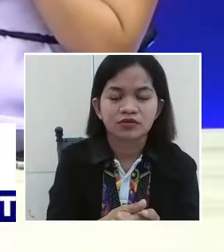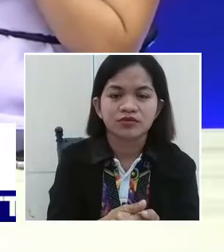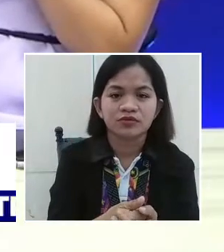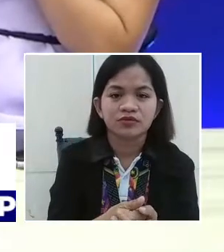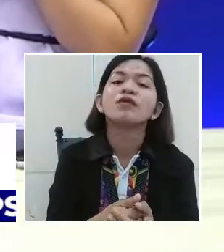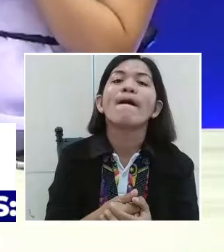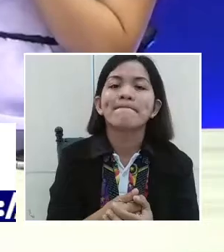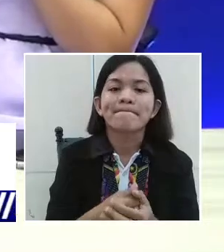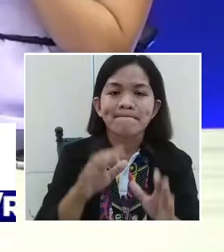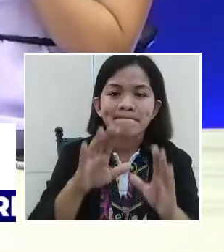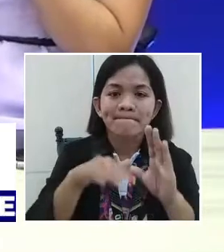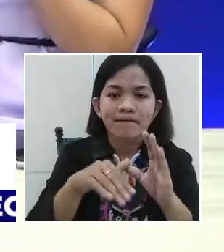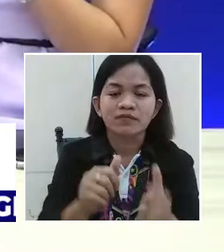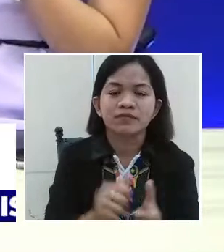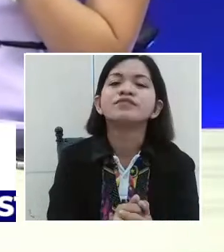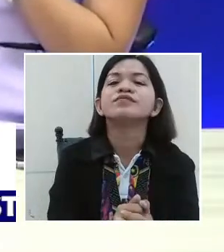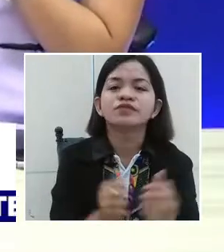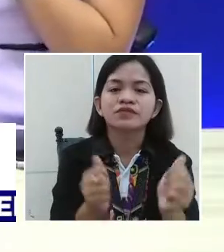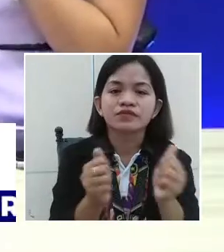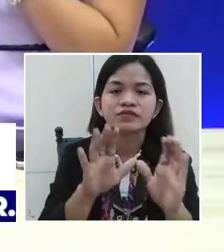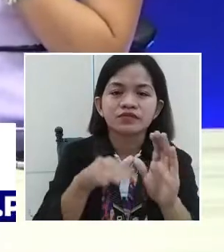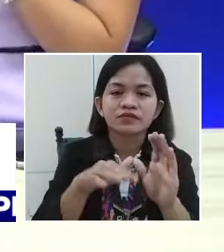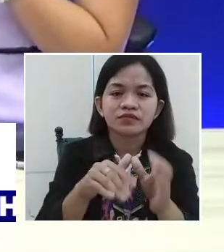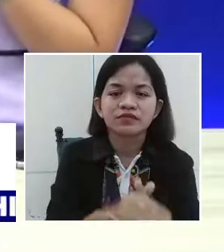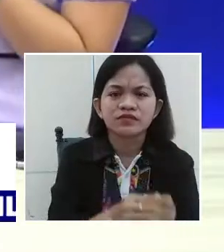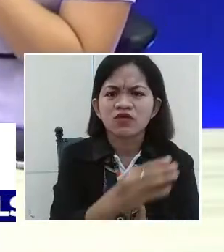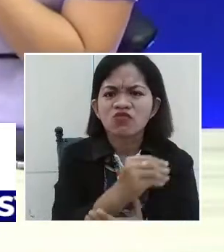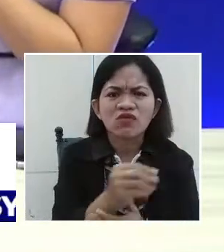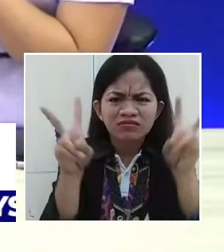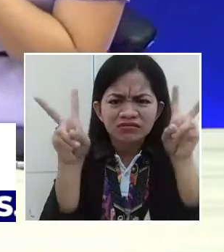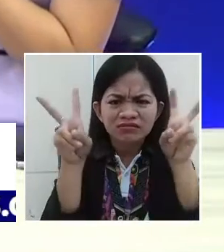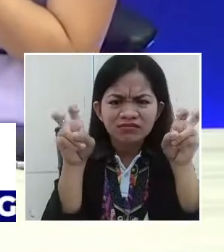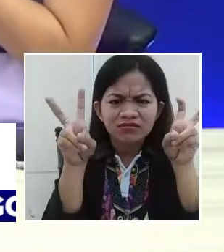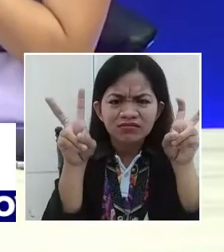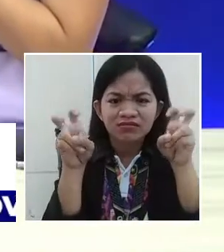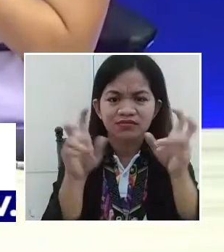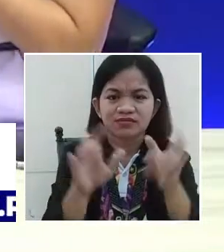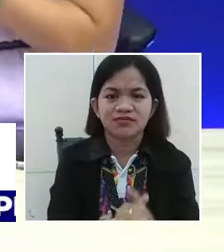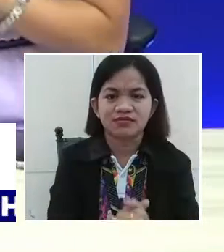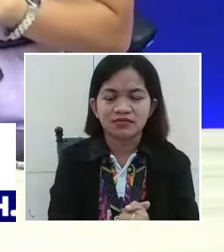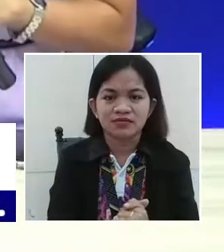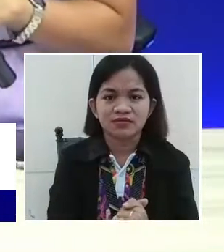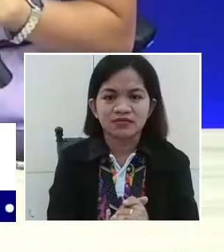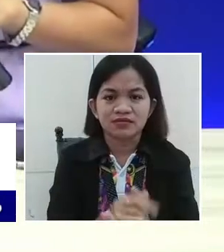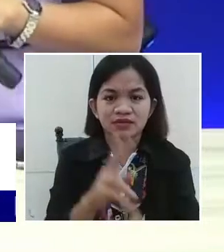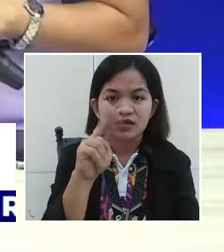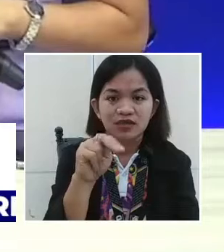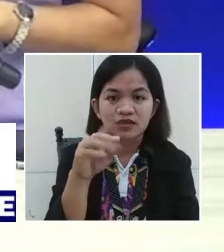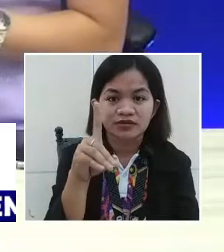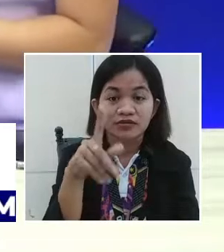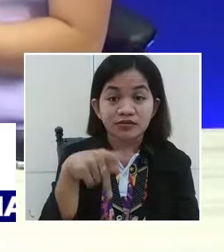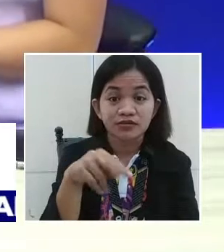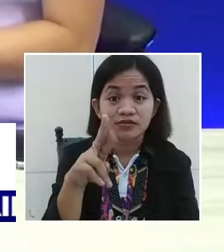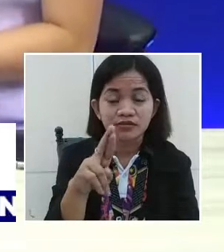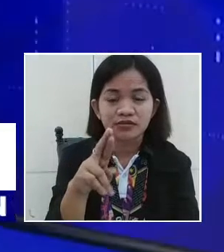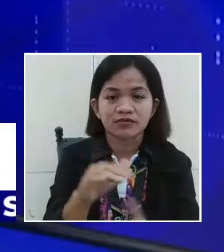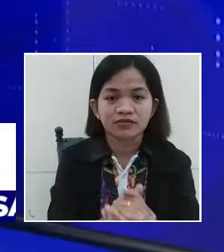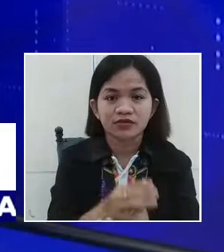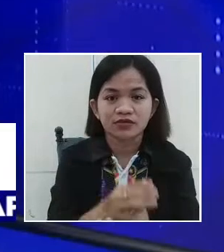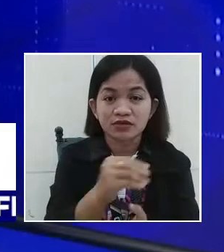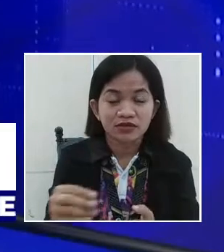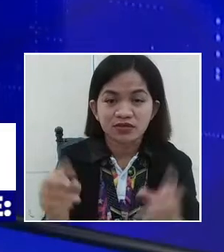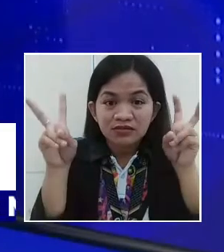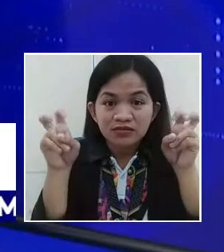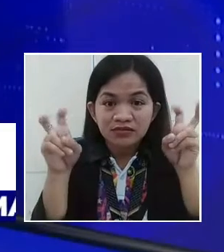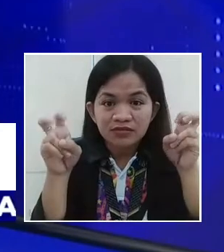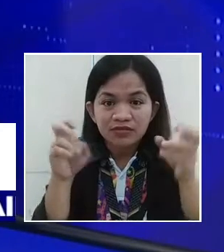Sir Teddy, ano po ba yung ating theme of this year's NDPR Week? For this year's, actually, it's a